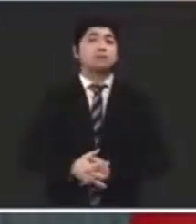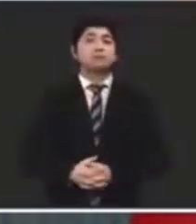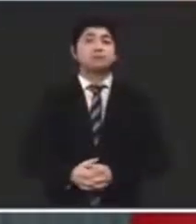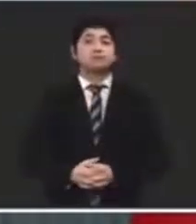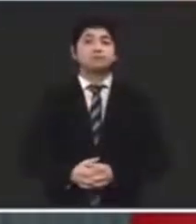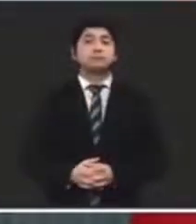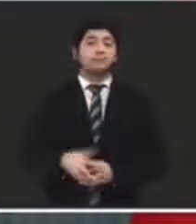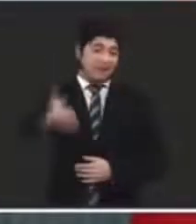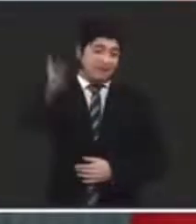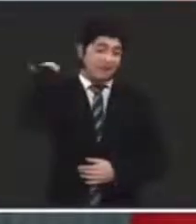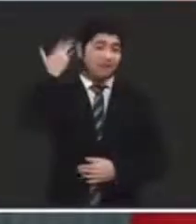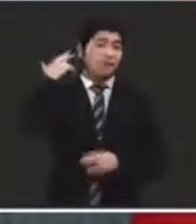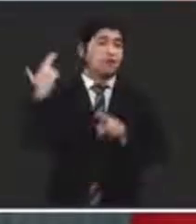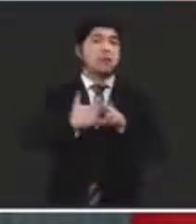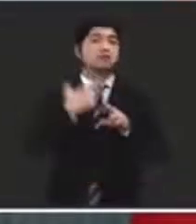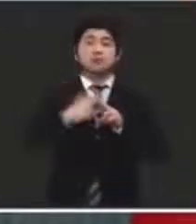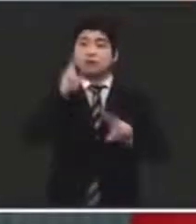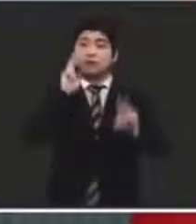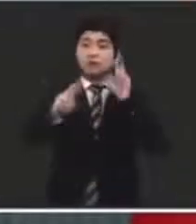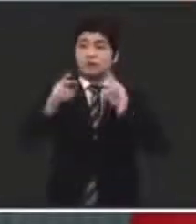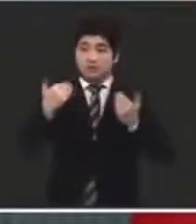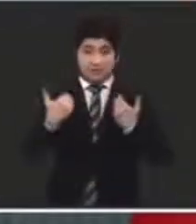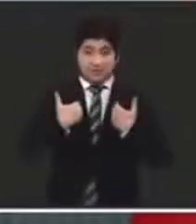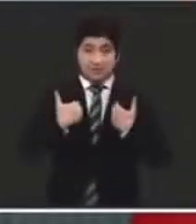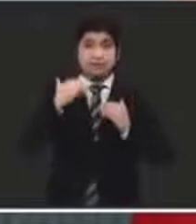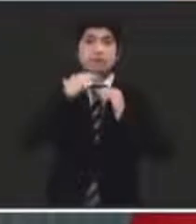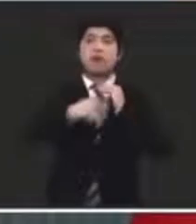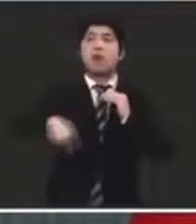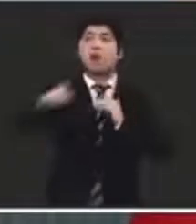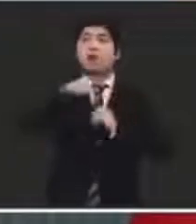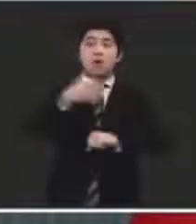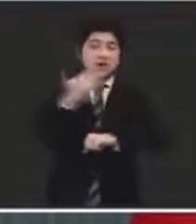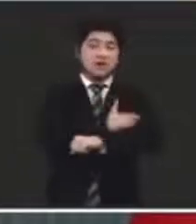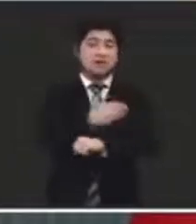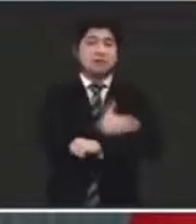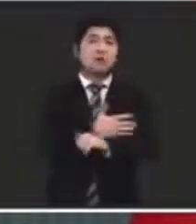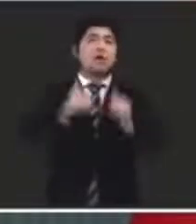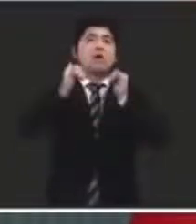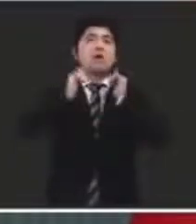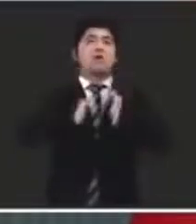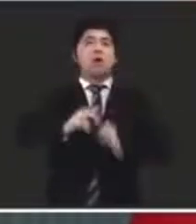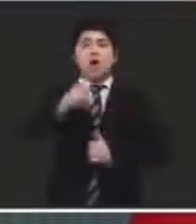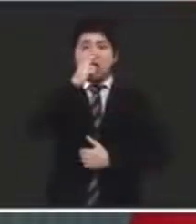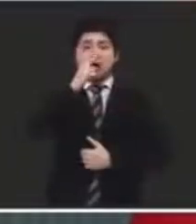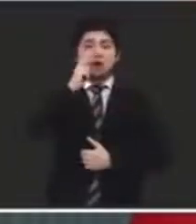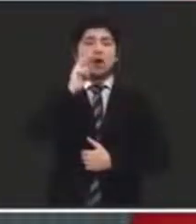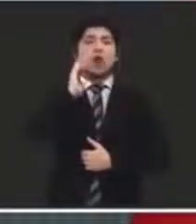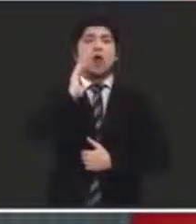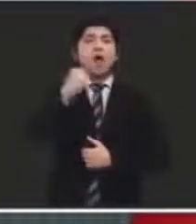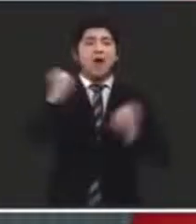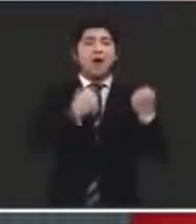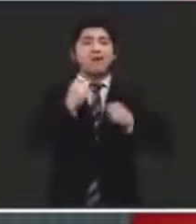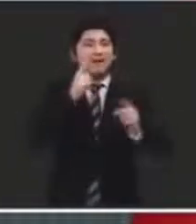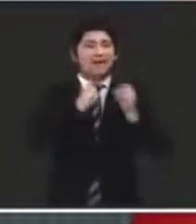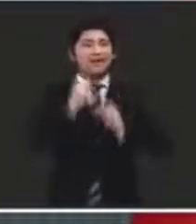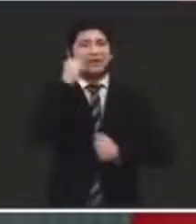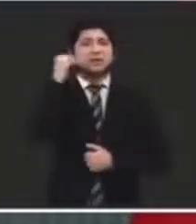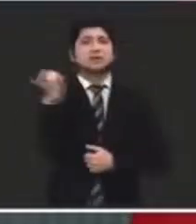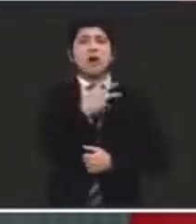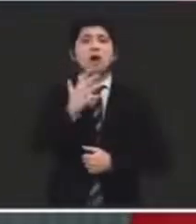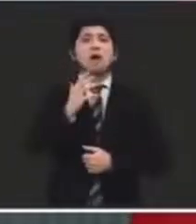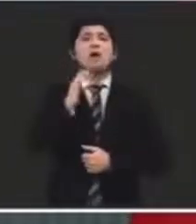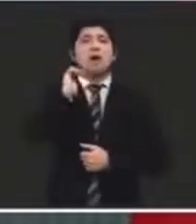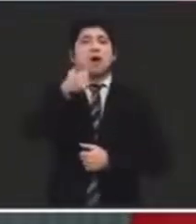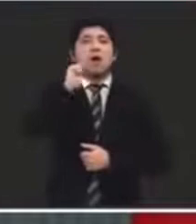geçmişteki tecrübelerimiz Bize milletimiz bu hizmetin konforuna alıştıkça araç geçiş sayısının